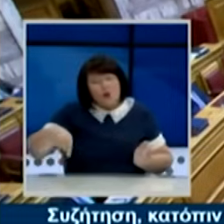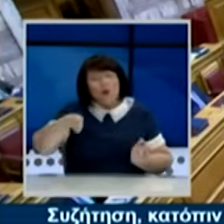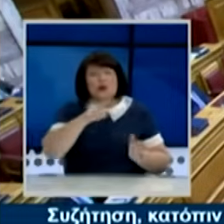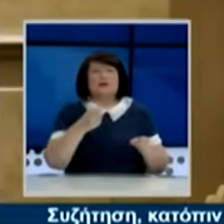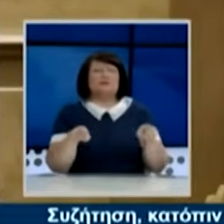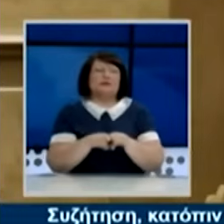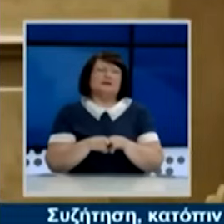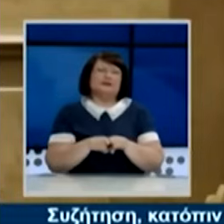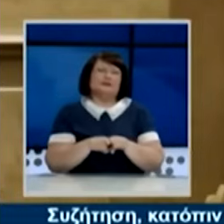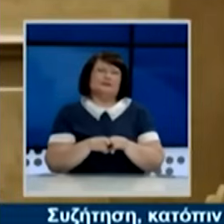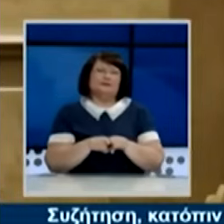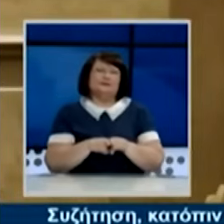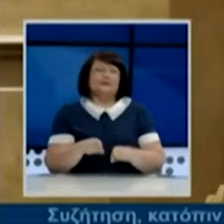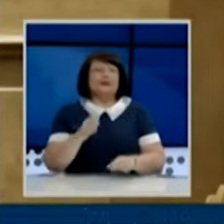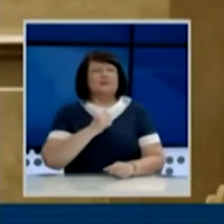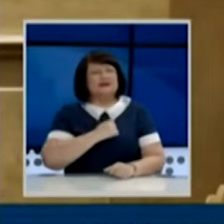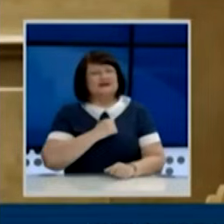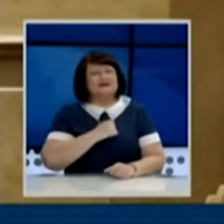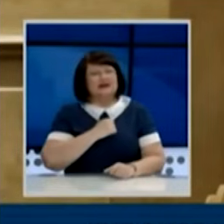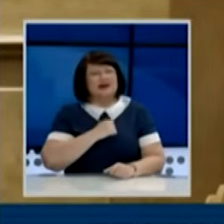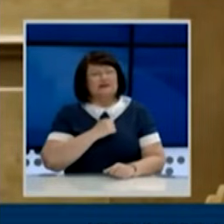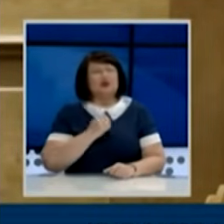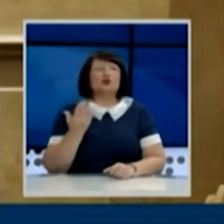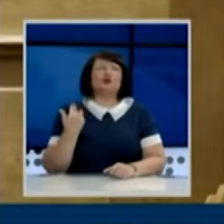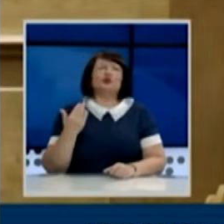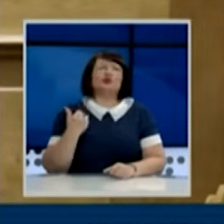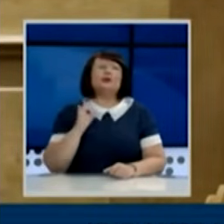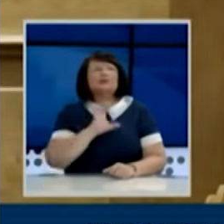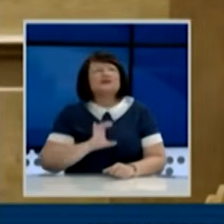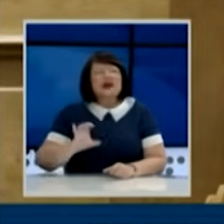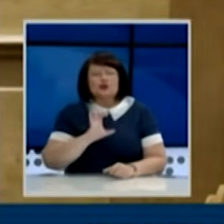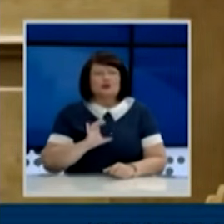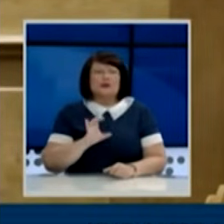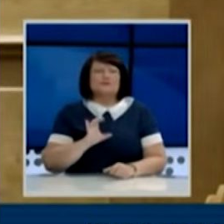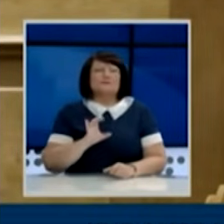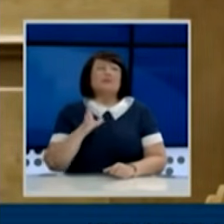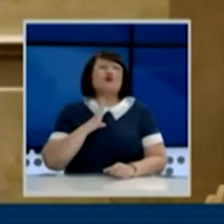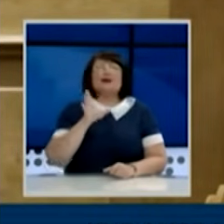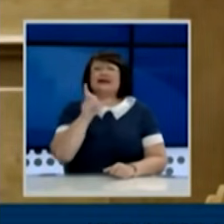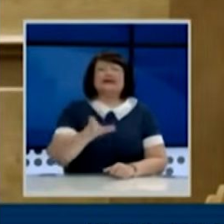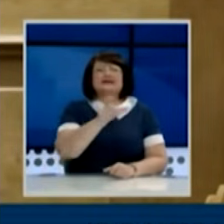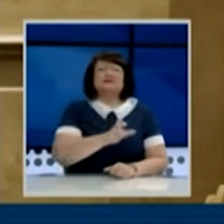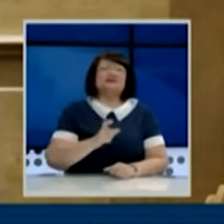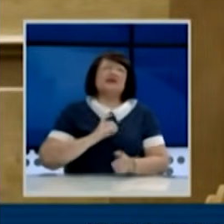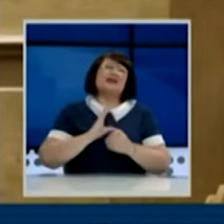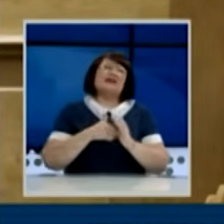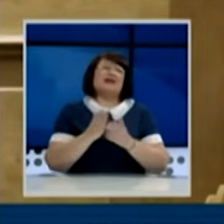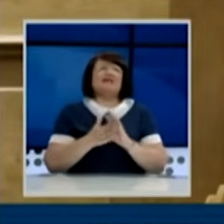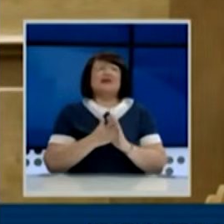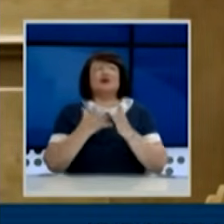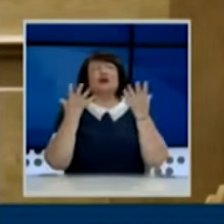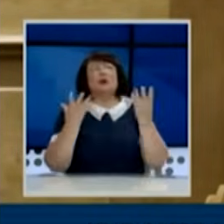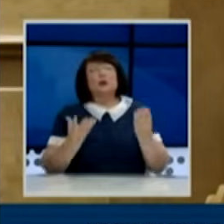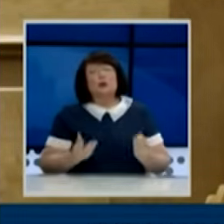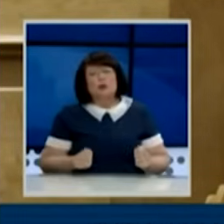εκεί είναι ακραίο. Βλέπεις και σε άλλες περιπτώσεις που το περίφημο επιτελικό κράτος είναι μια φούσκα. Γιατί περί αυτού πρόκειται. Αυτά